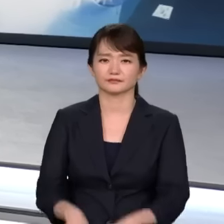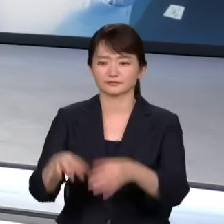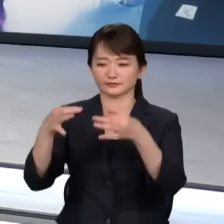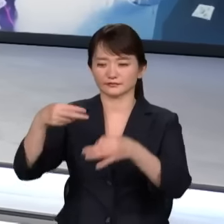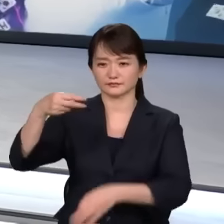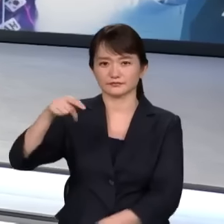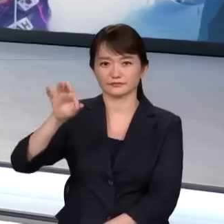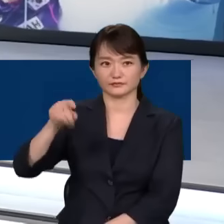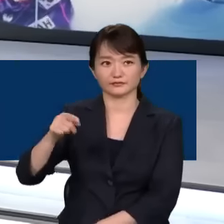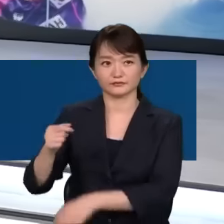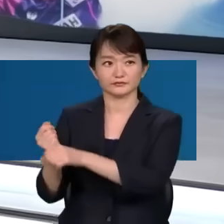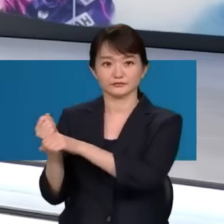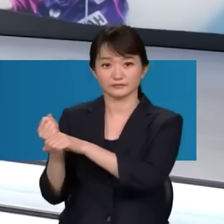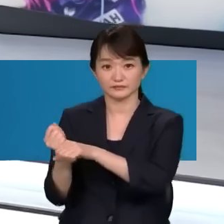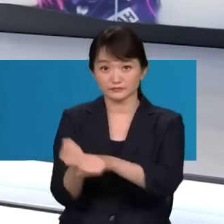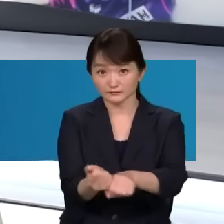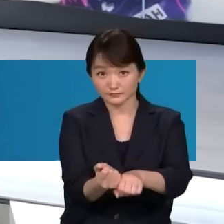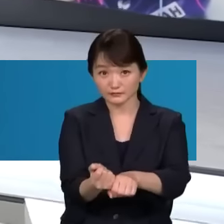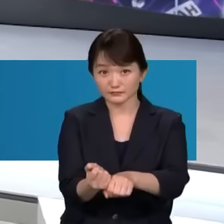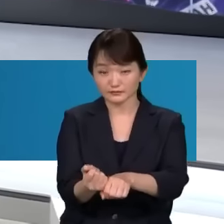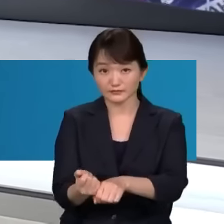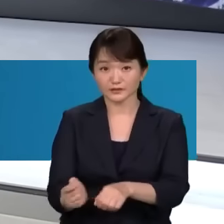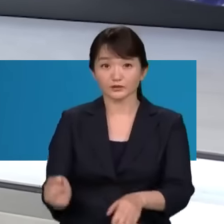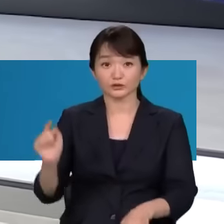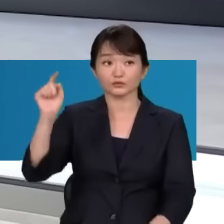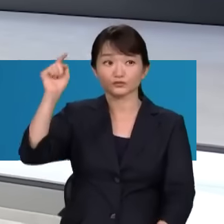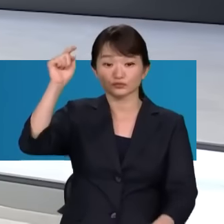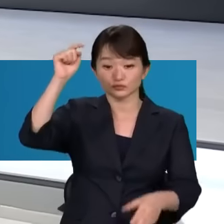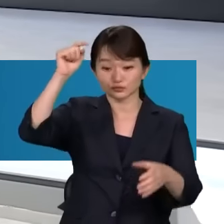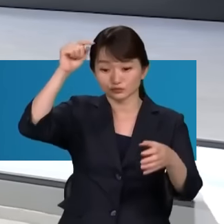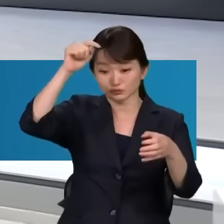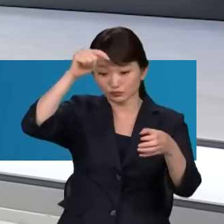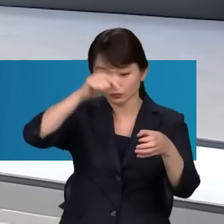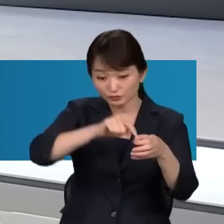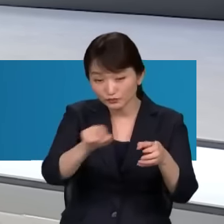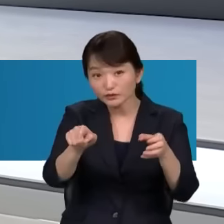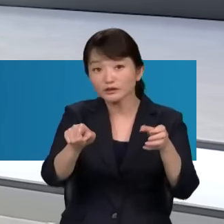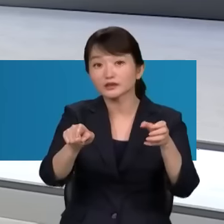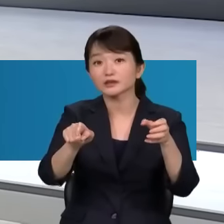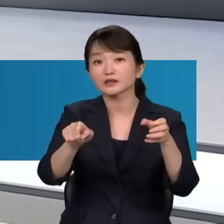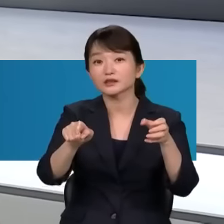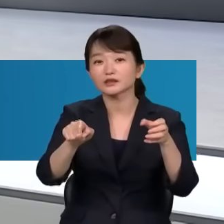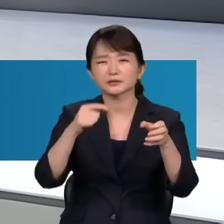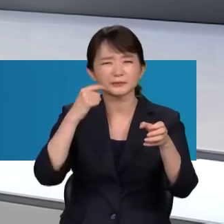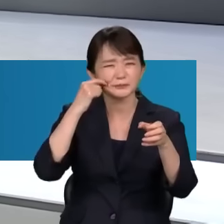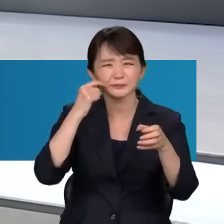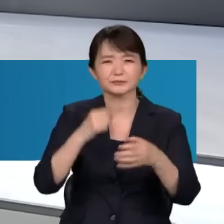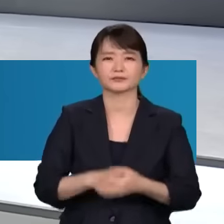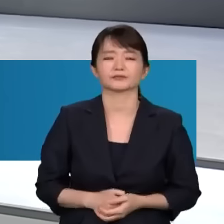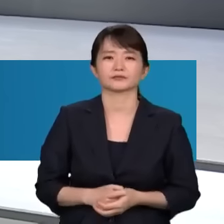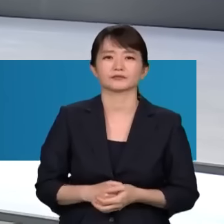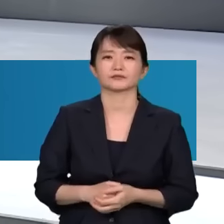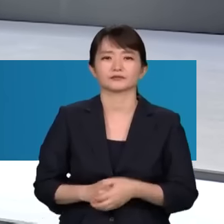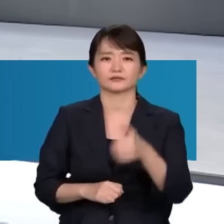김시우 선수가 친 공이 홀로 향하다가 튕겨져 나갑니다. 아쉽게 홀인원 기회가 날아갔는데요.